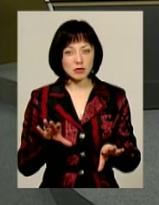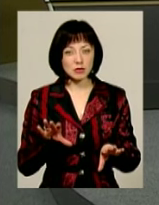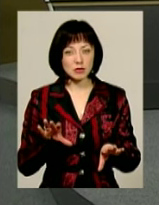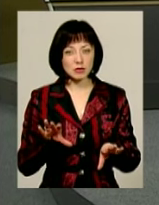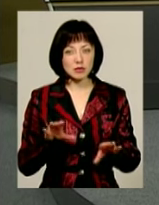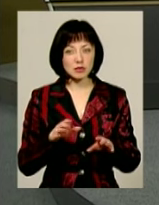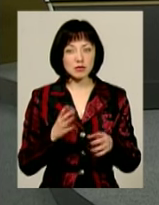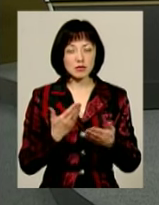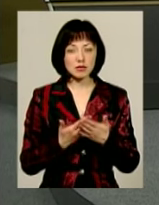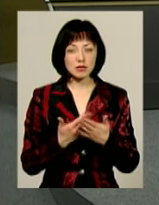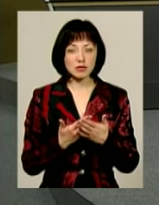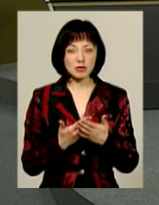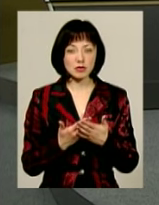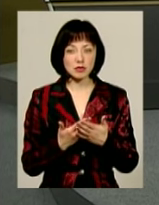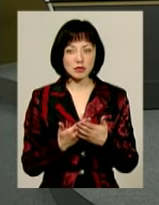Уникнути таких от